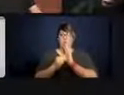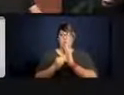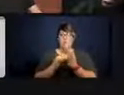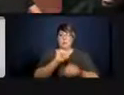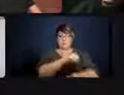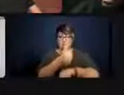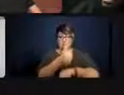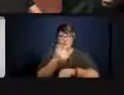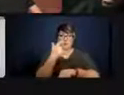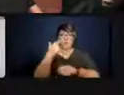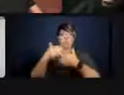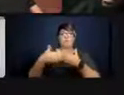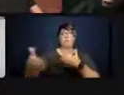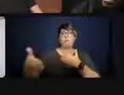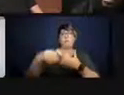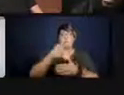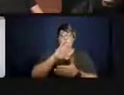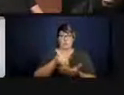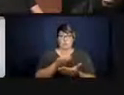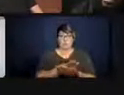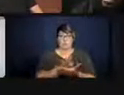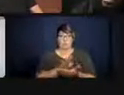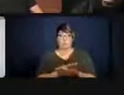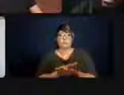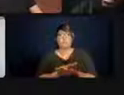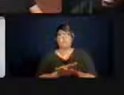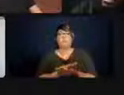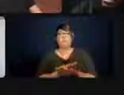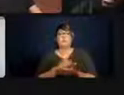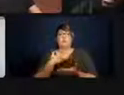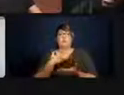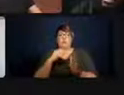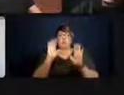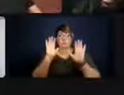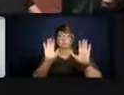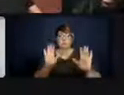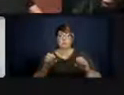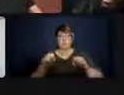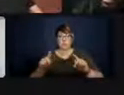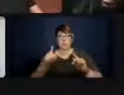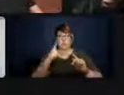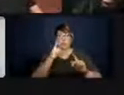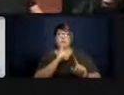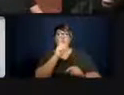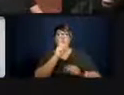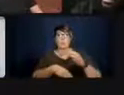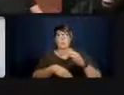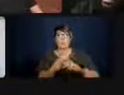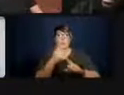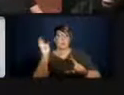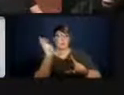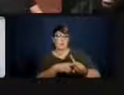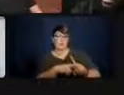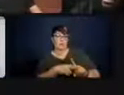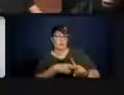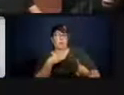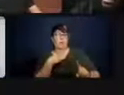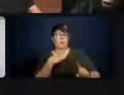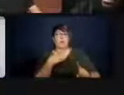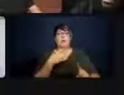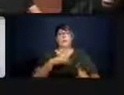الفترة في المدارس المتوسطة طبعا. وهذه تمثل وتجسد طبعا العديد